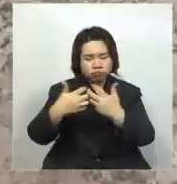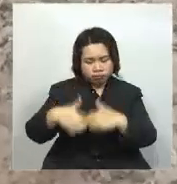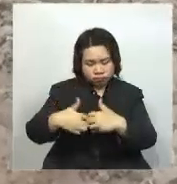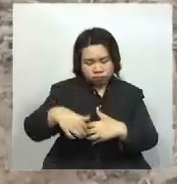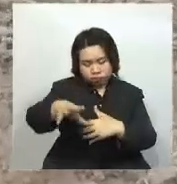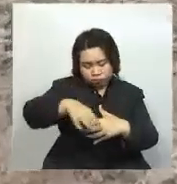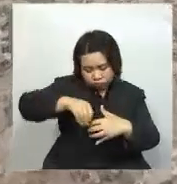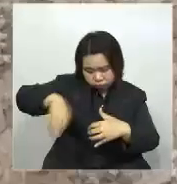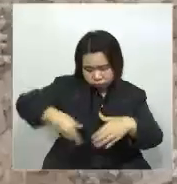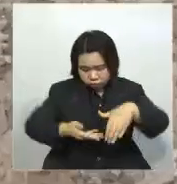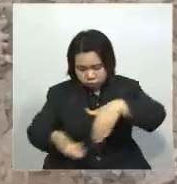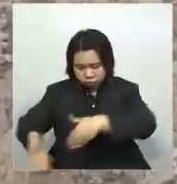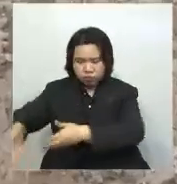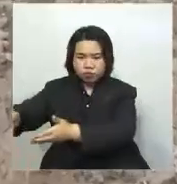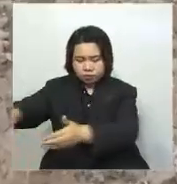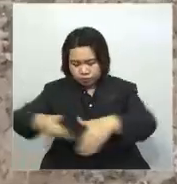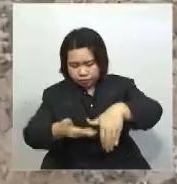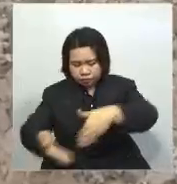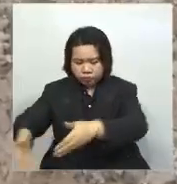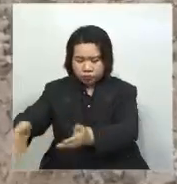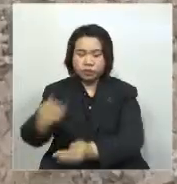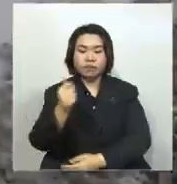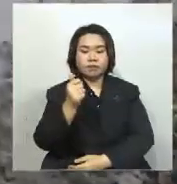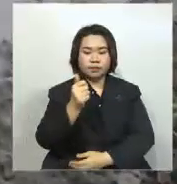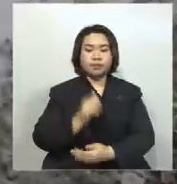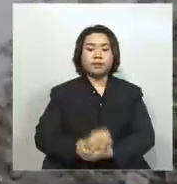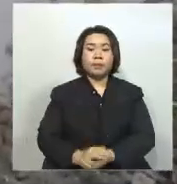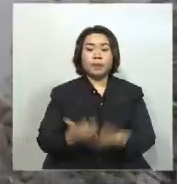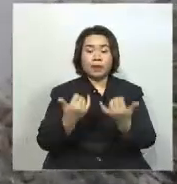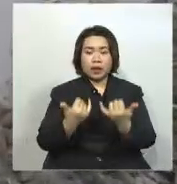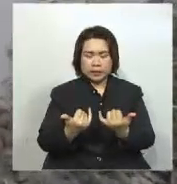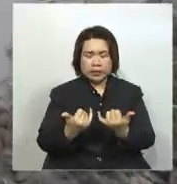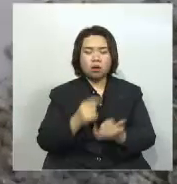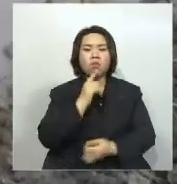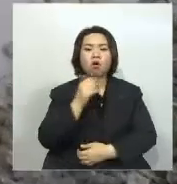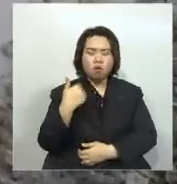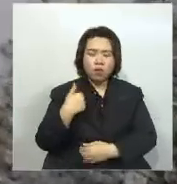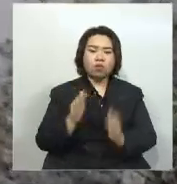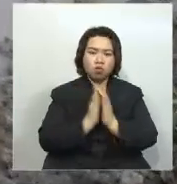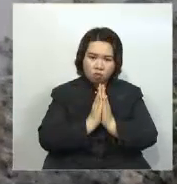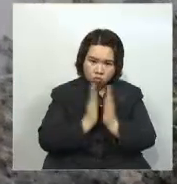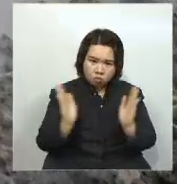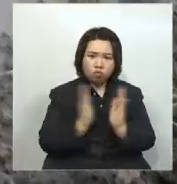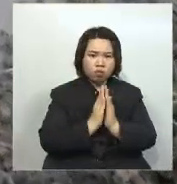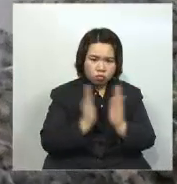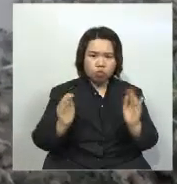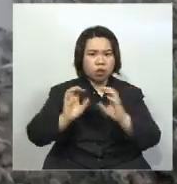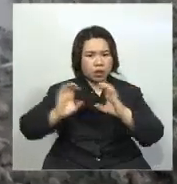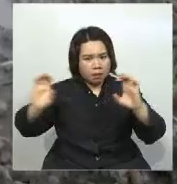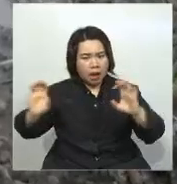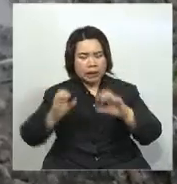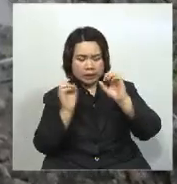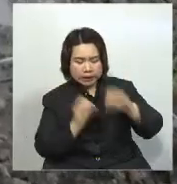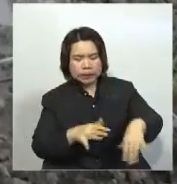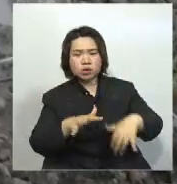สู่คลองสะทิงหม้อและคลองอาทิตย์ได้ทั้งนี้ค่ะชาวบ้านได้ขอบคุณหน่วยงานที่เกี่ยวข้องรวมถึงรัฐบาลนะคะที่ไม่ทอดทิ้ง